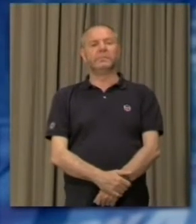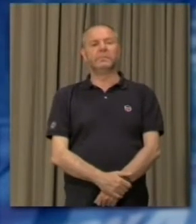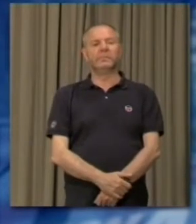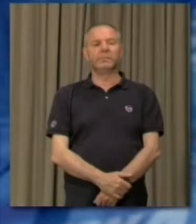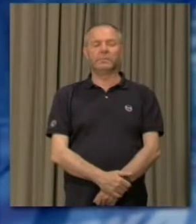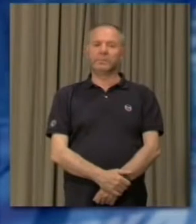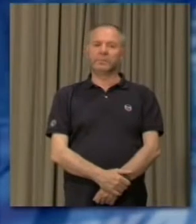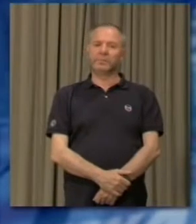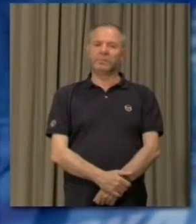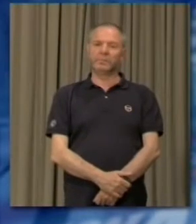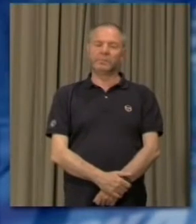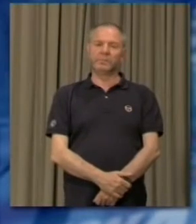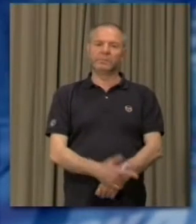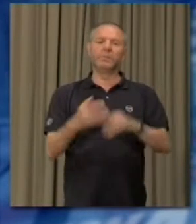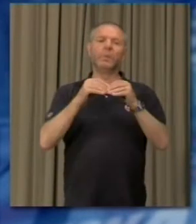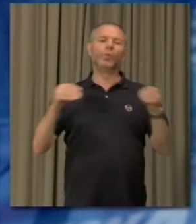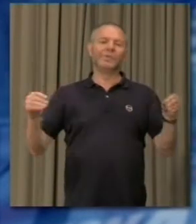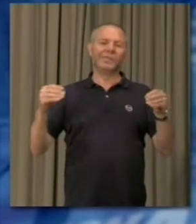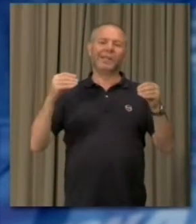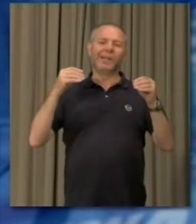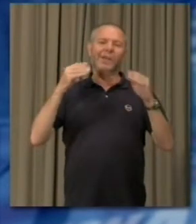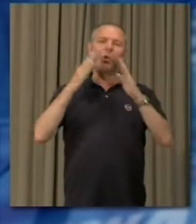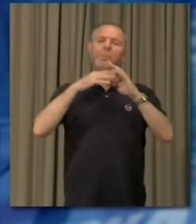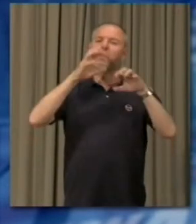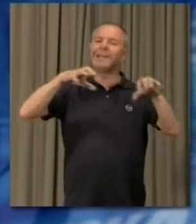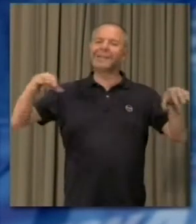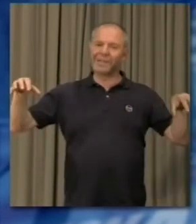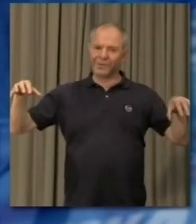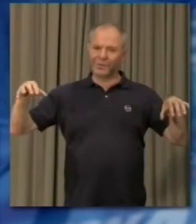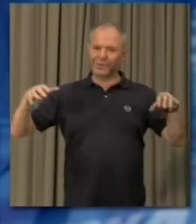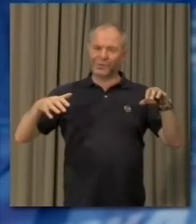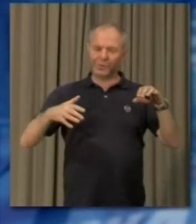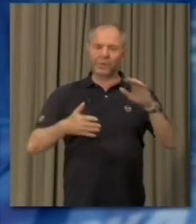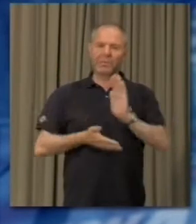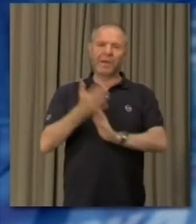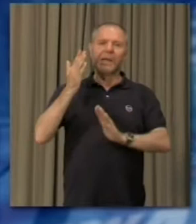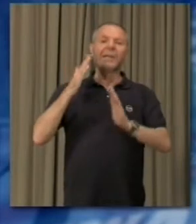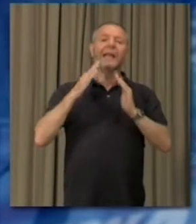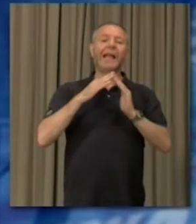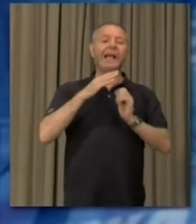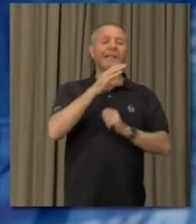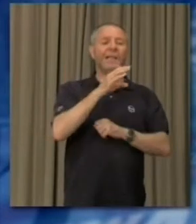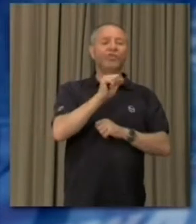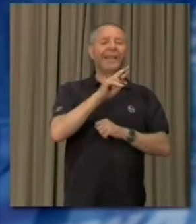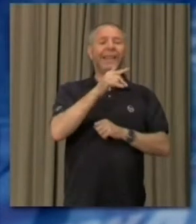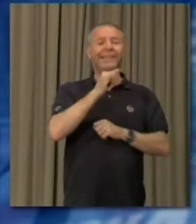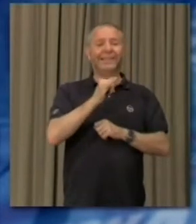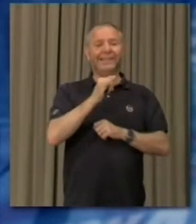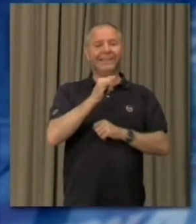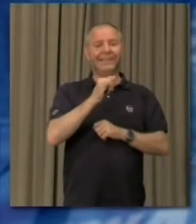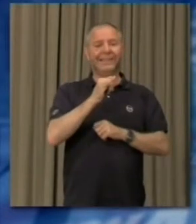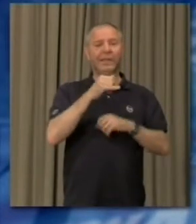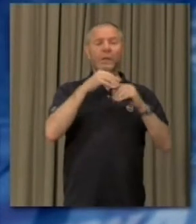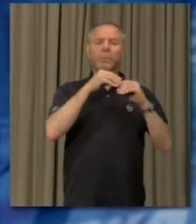Il percorso di rilancio del Museo del Paesaggio passa da Casa Ceretti a Intra dal 24 maggio al 6 luglio. La mostra